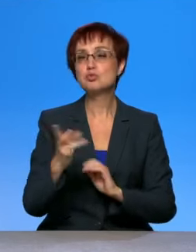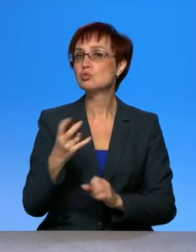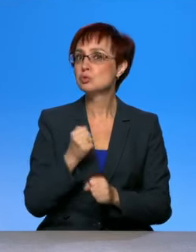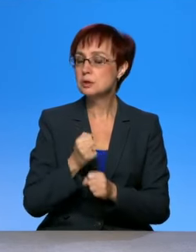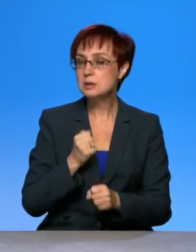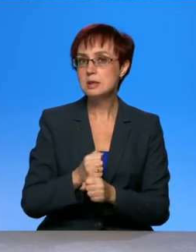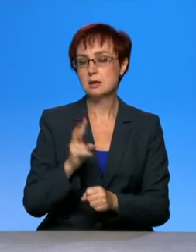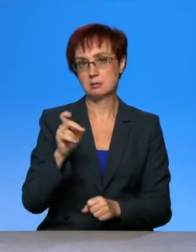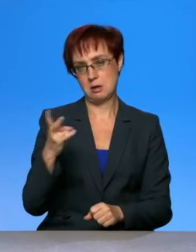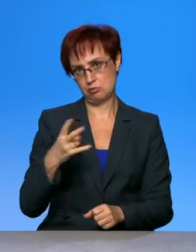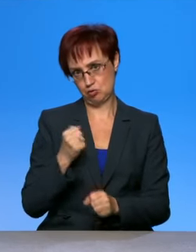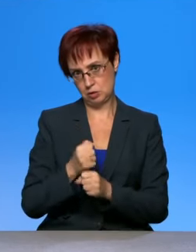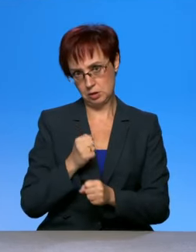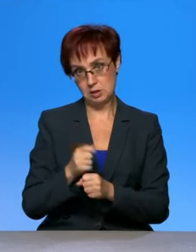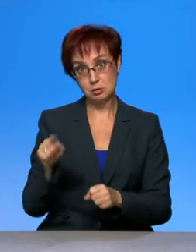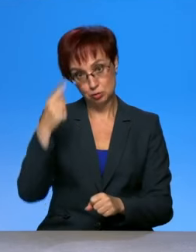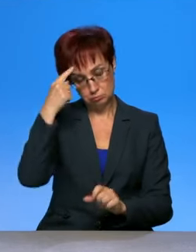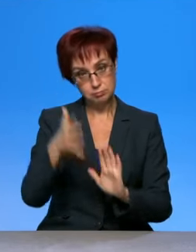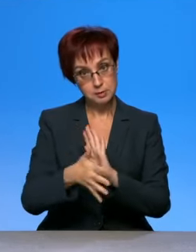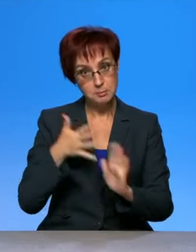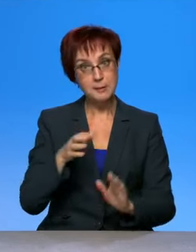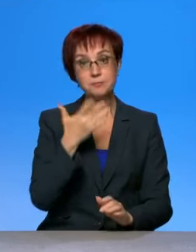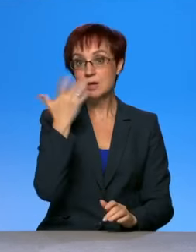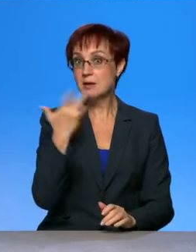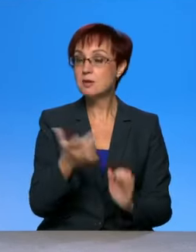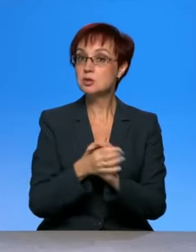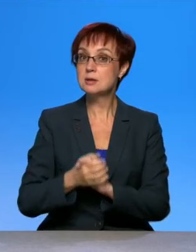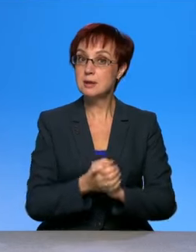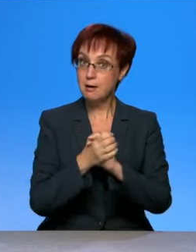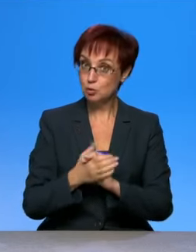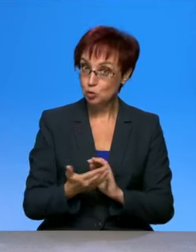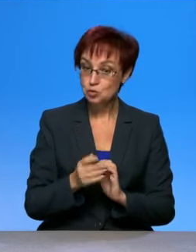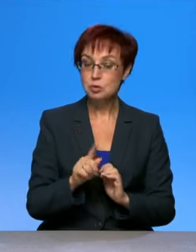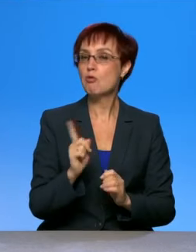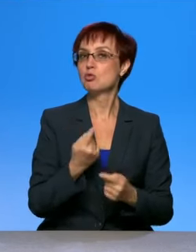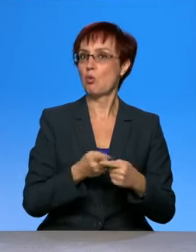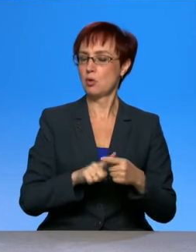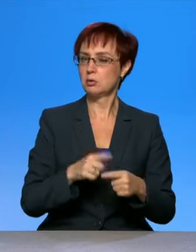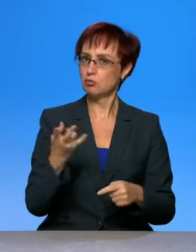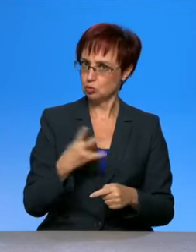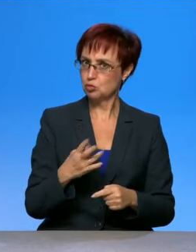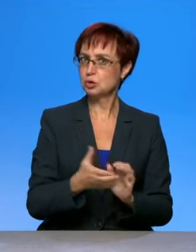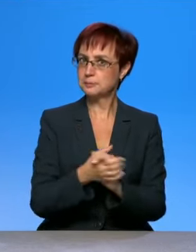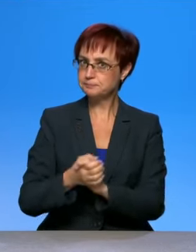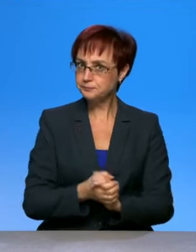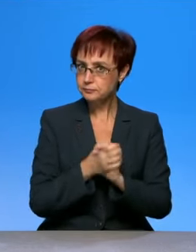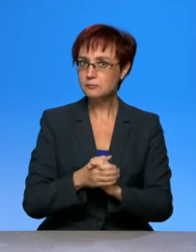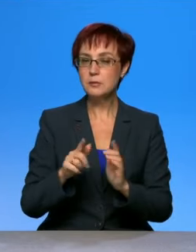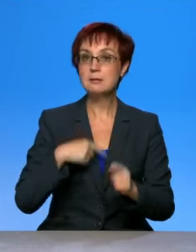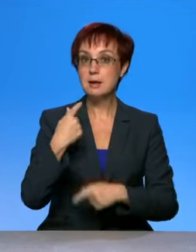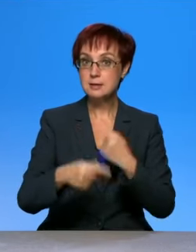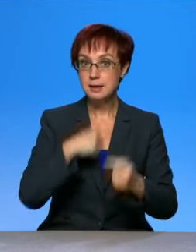понимал что такое Советский сою Что такое Россия что с ней надо ладить он на следующий год приехал и встретился Леди чем бренем в